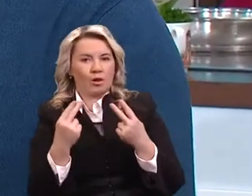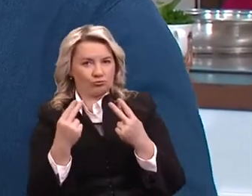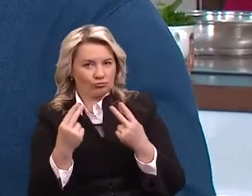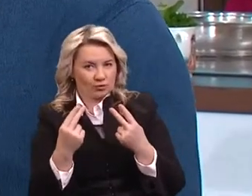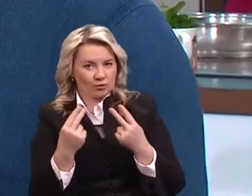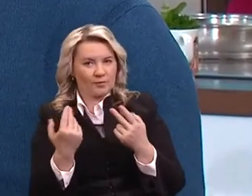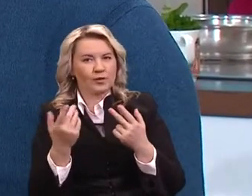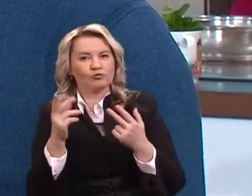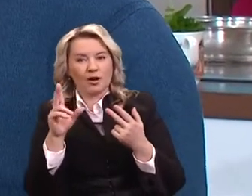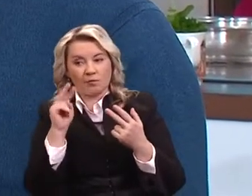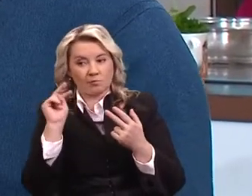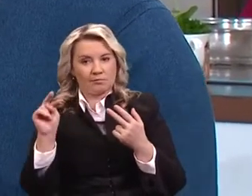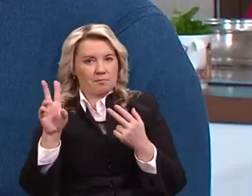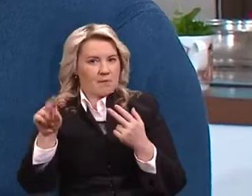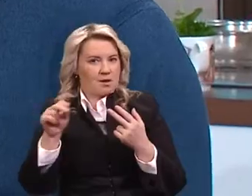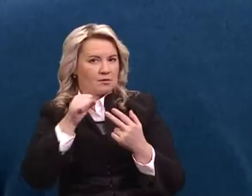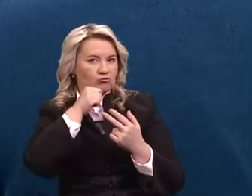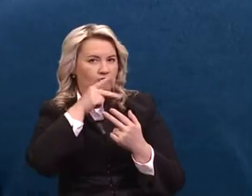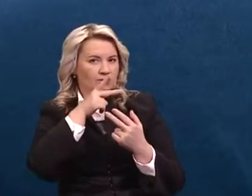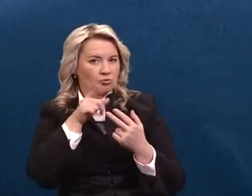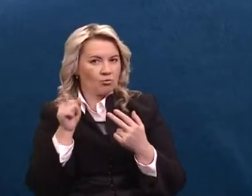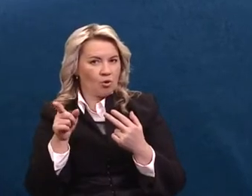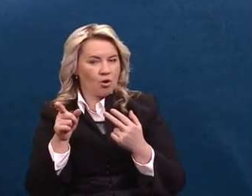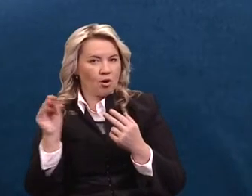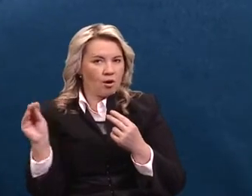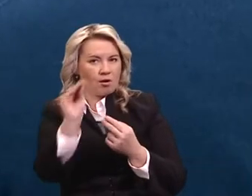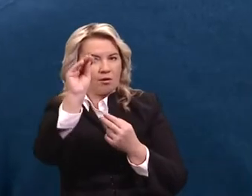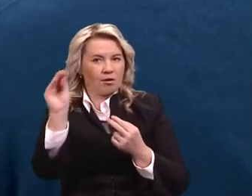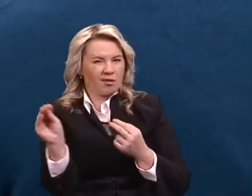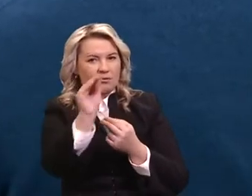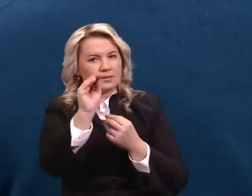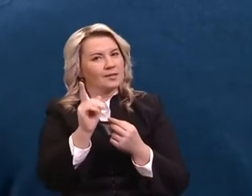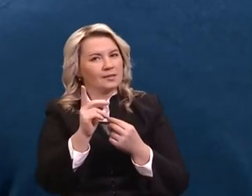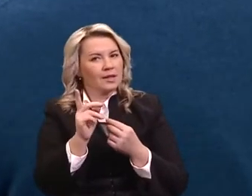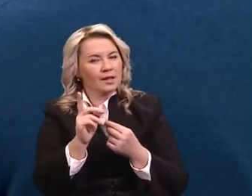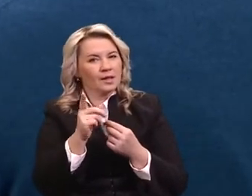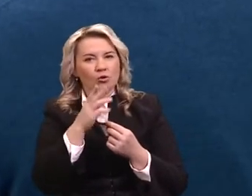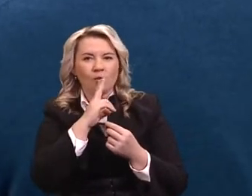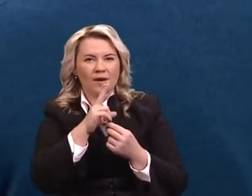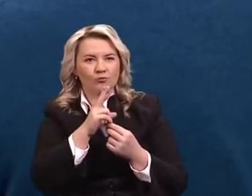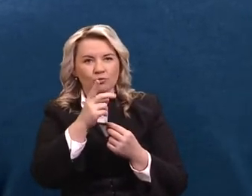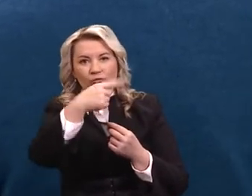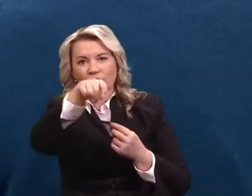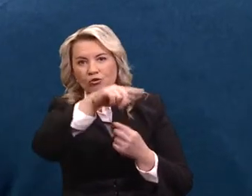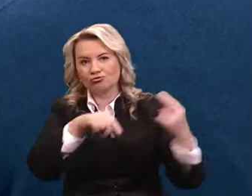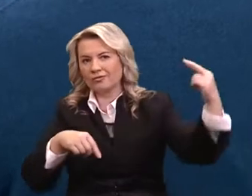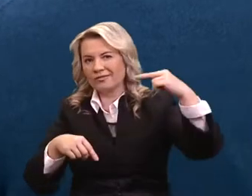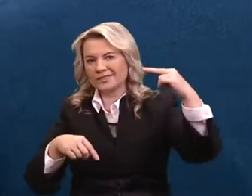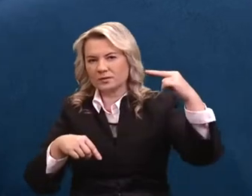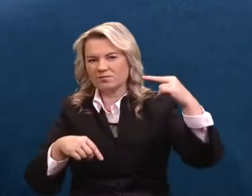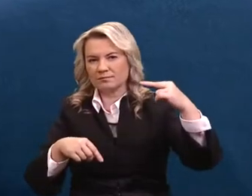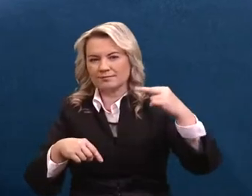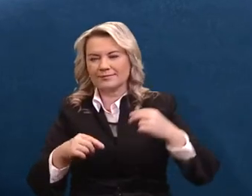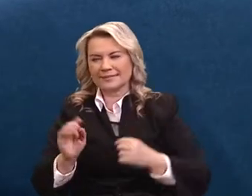máte krásné číslo, které jste si sami vybrali a tohle se dává těm lepším klientům. A to úplně dneska nikdo nechce, aby to ten na druhé straně viděl. Napovídáme